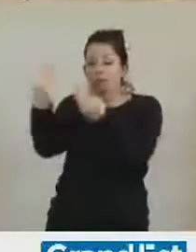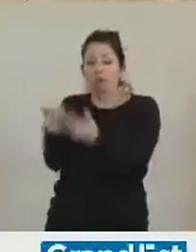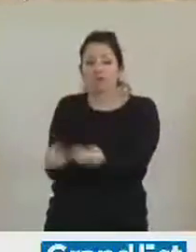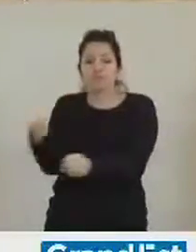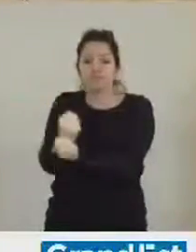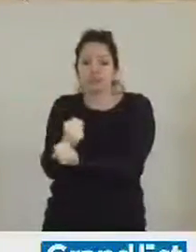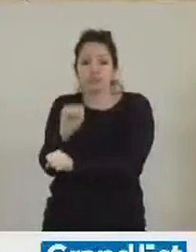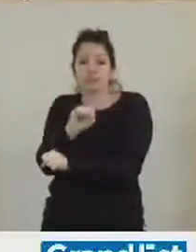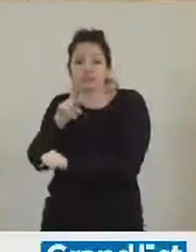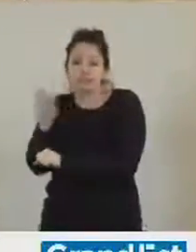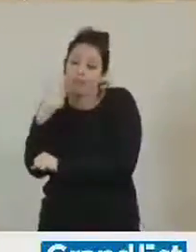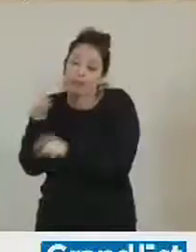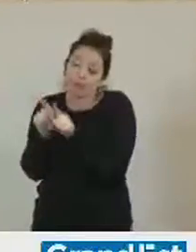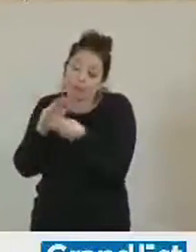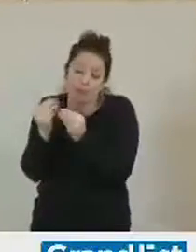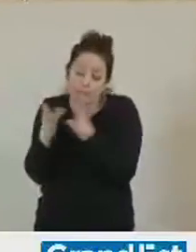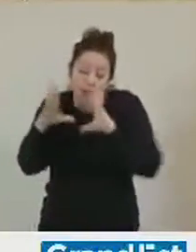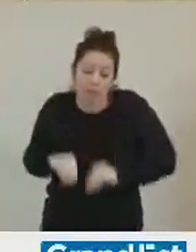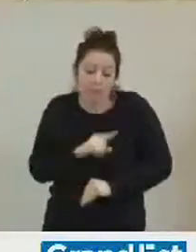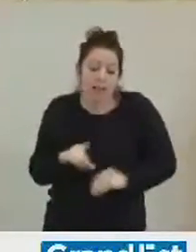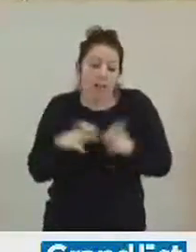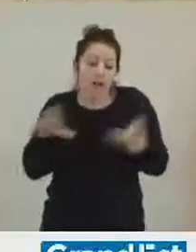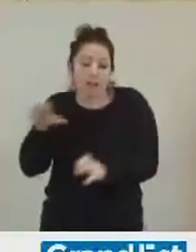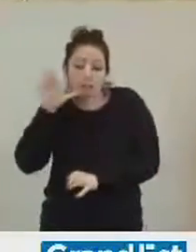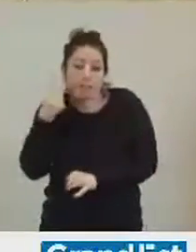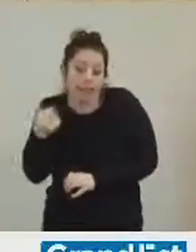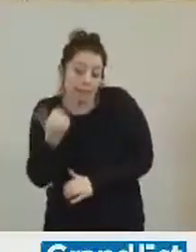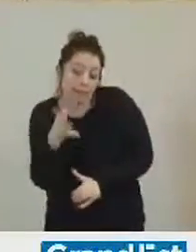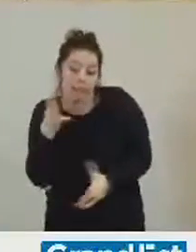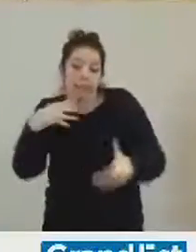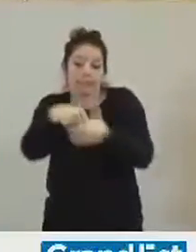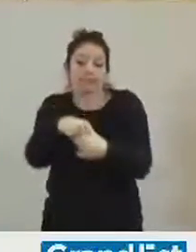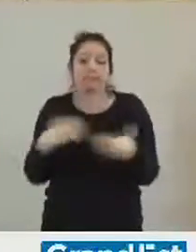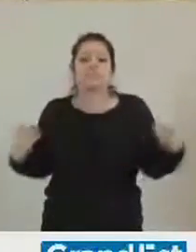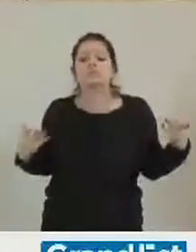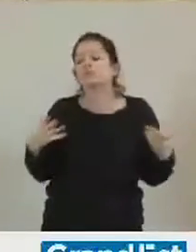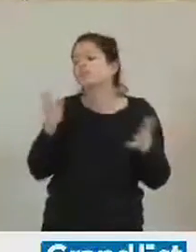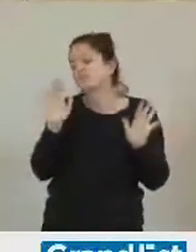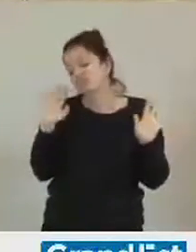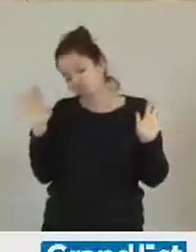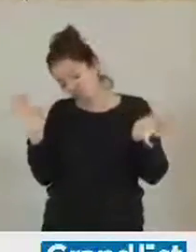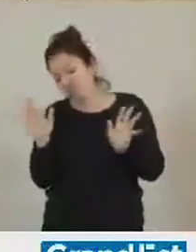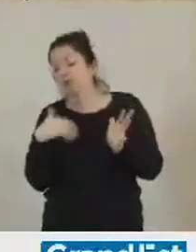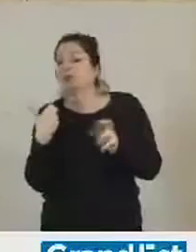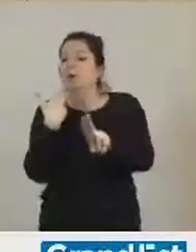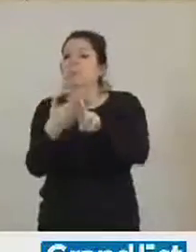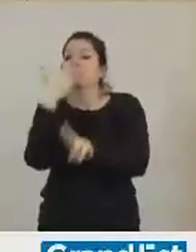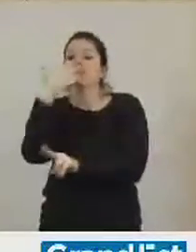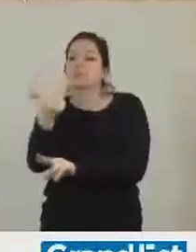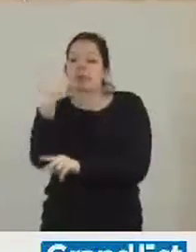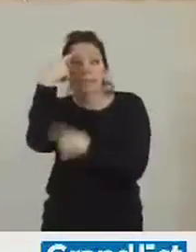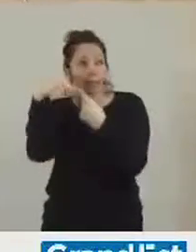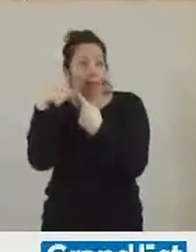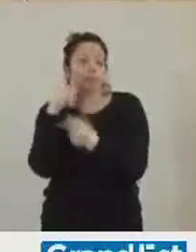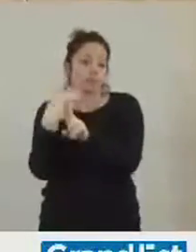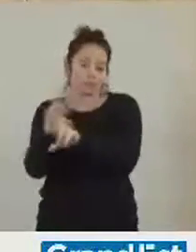problème c'est qu'elle n'habite pas dans le Grand Est, donc au niveau des jeunes talents, elle ne pourra pas en bénéficier. Je voulais répondre donc à Florent Philippot s'il se posait la question.